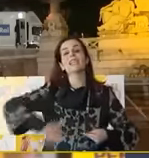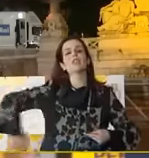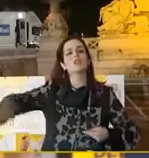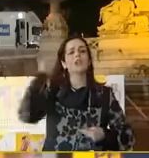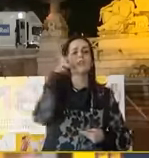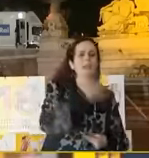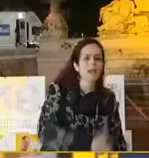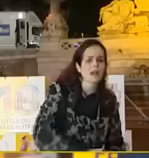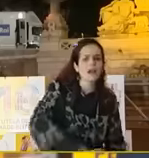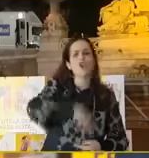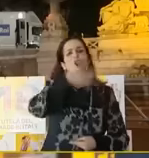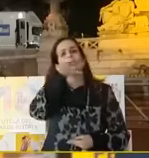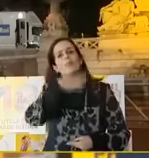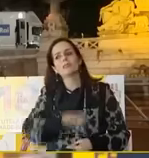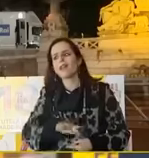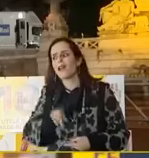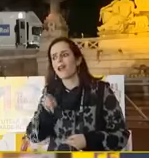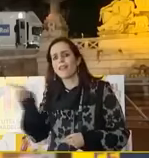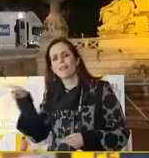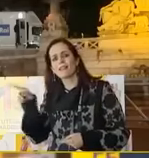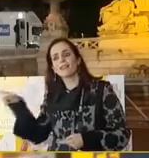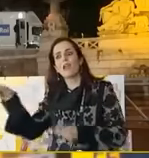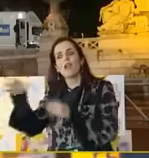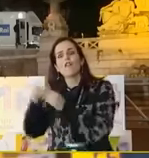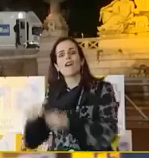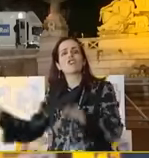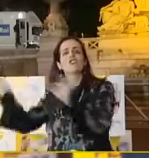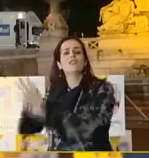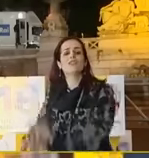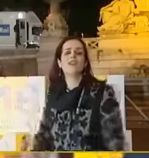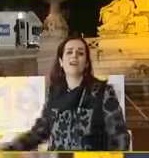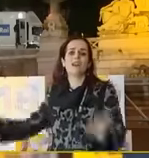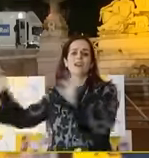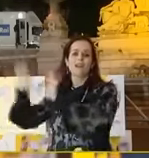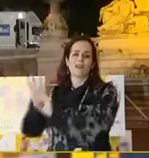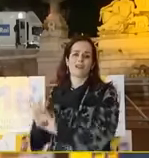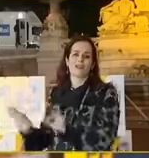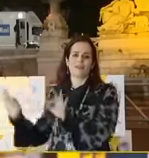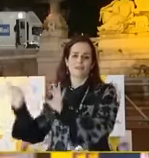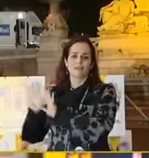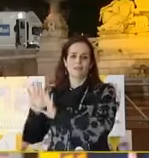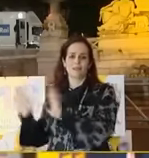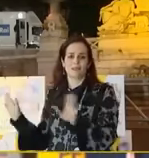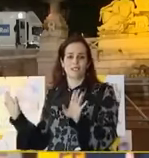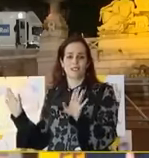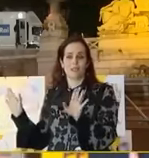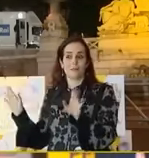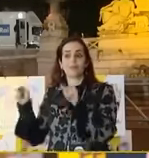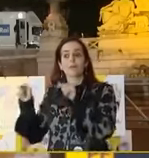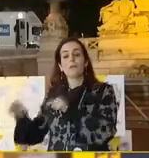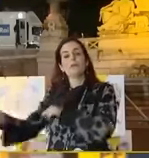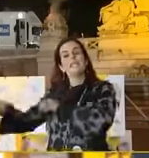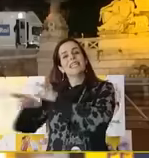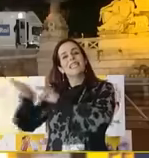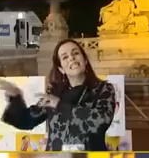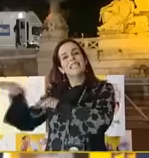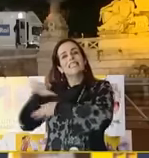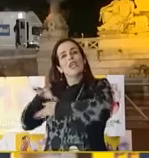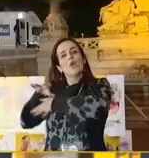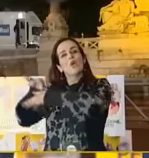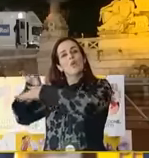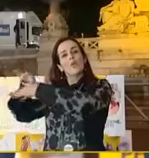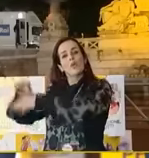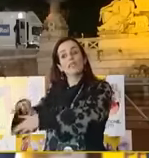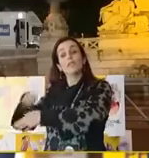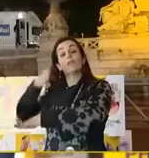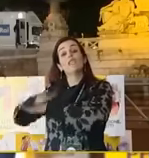fatto nulla, non hanno fatto il piano territoriale paesistico regionale che ti dà delle linee guida per quello che è